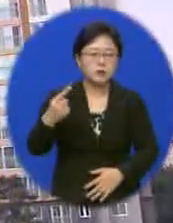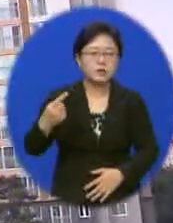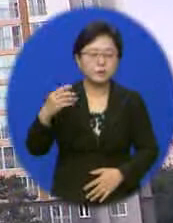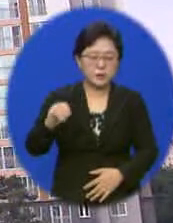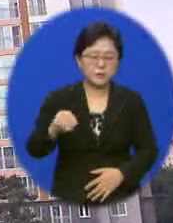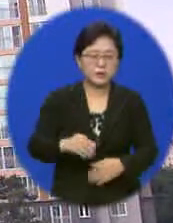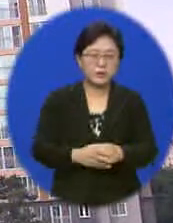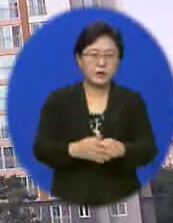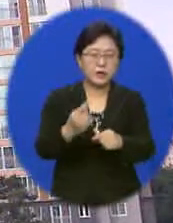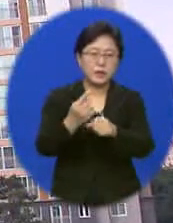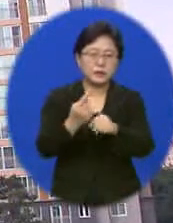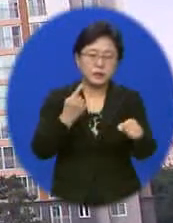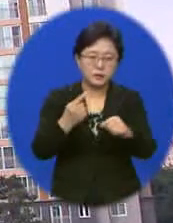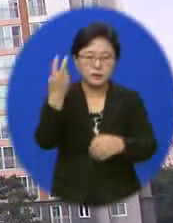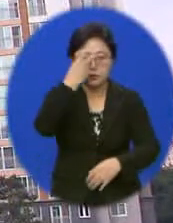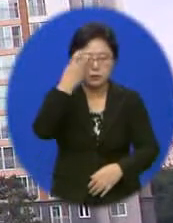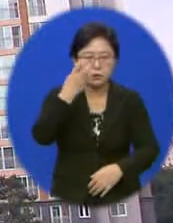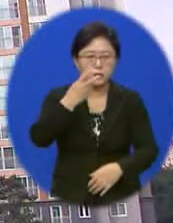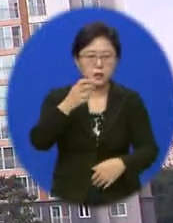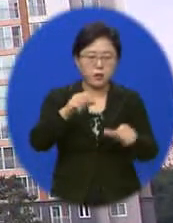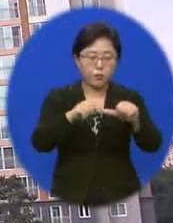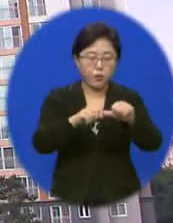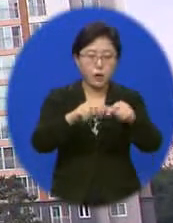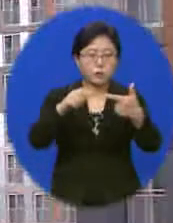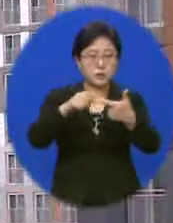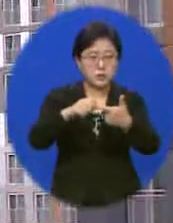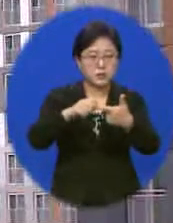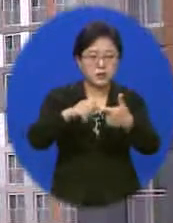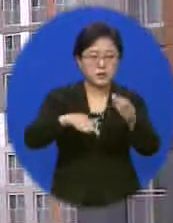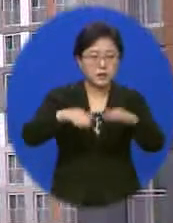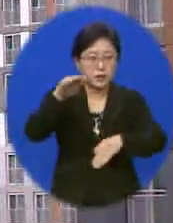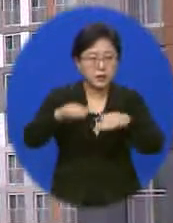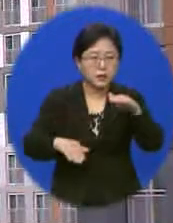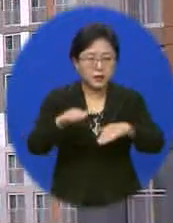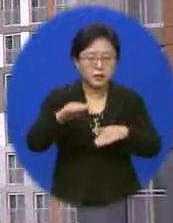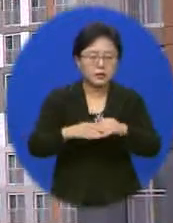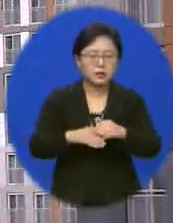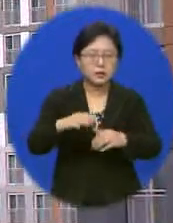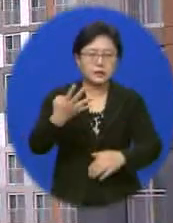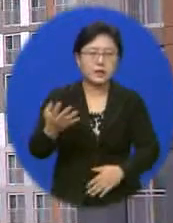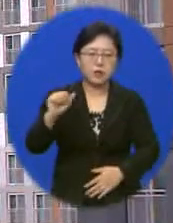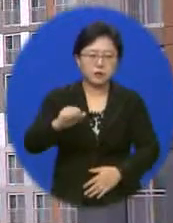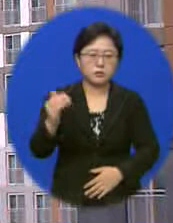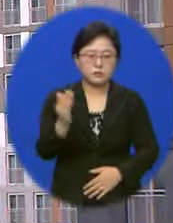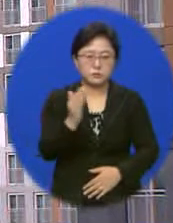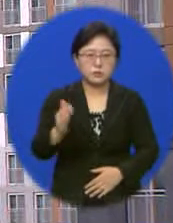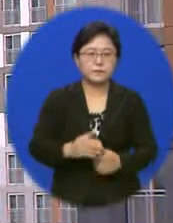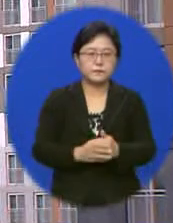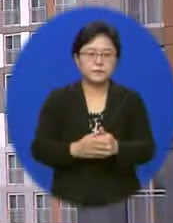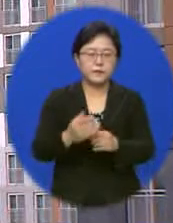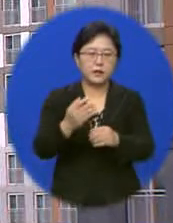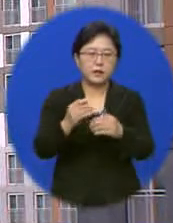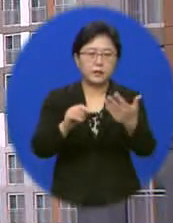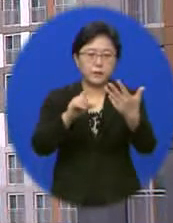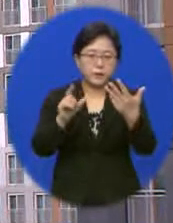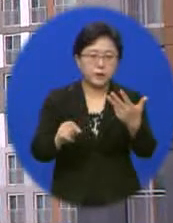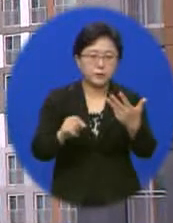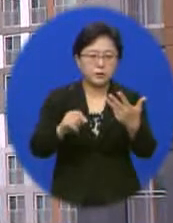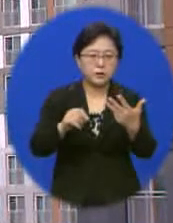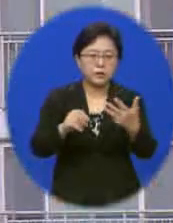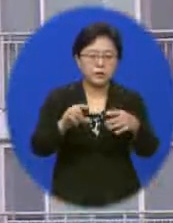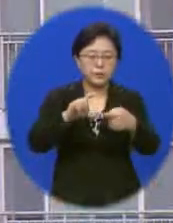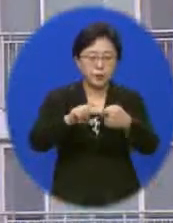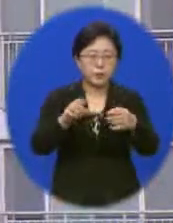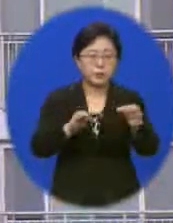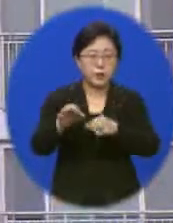원이었습니다. 지난해 조사에서는 5분위와 1분위 아파트의 평균 가격 차이가 4억 원이었습니다. 지난달 광주 지역 아파트의 평균